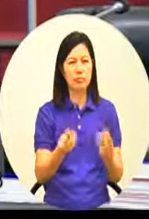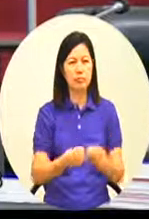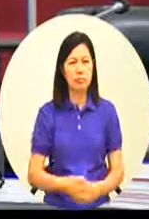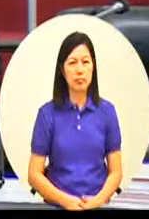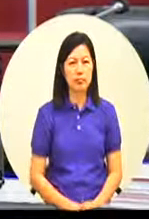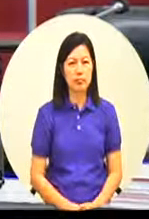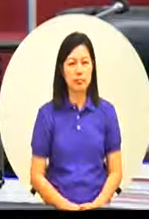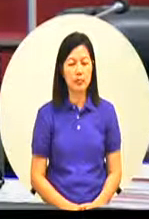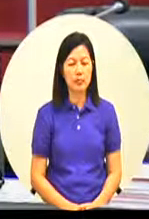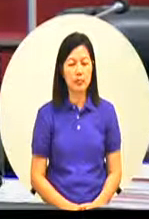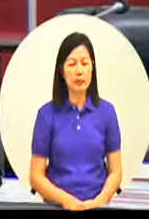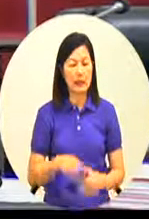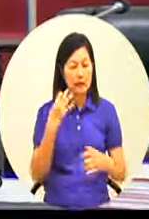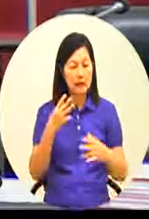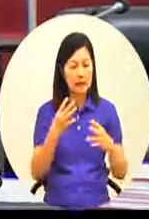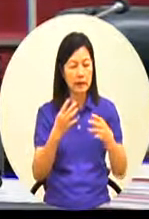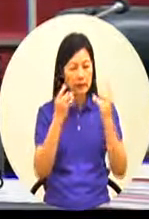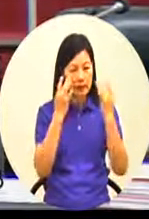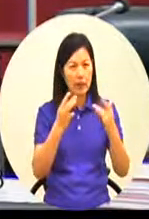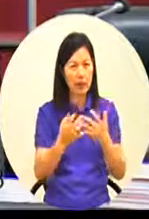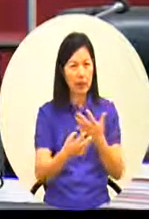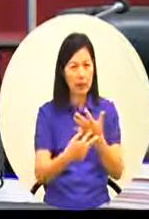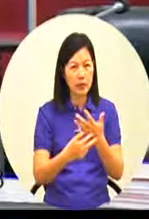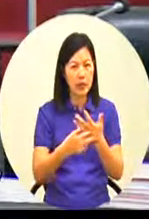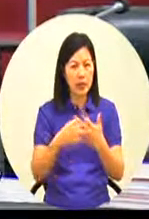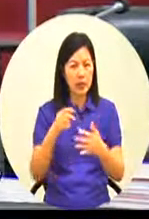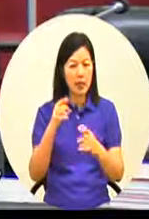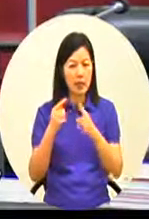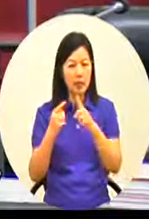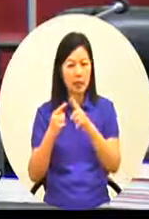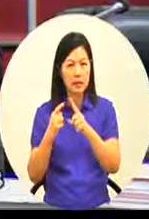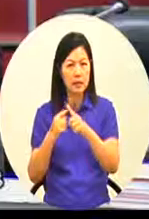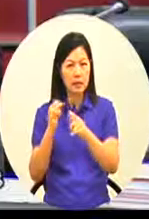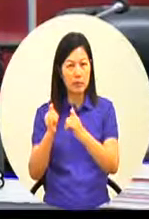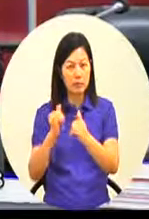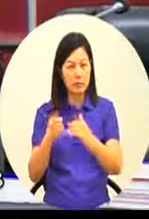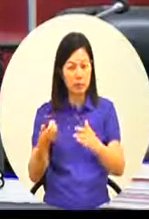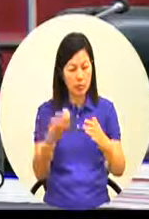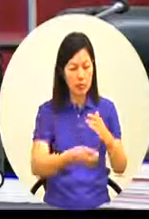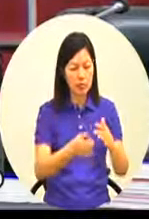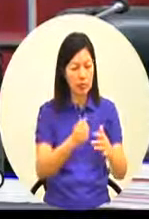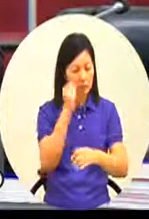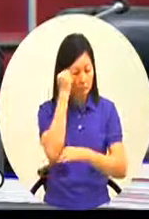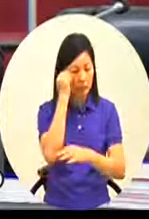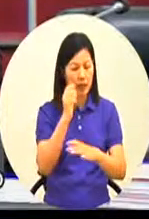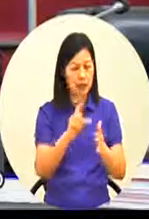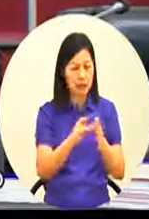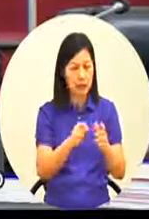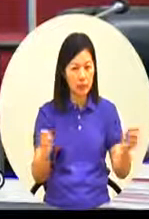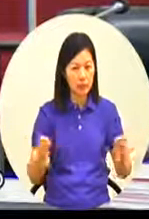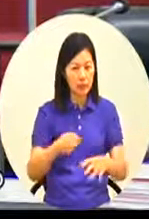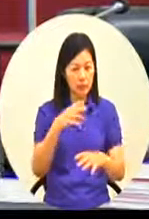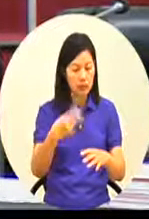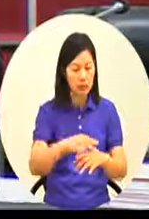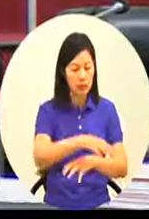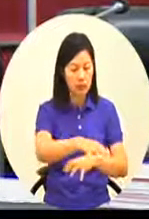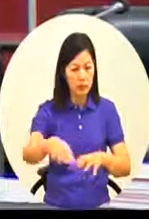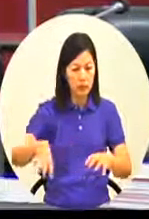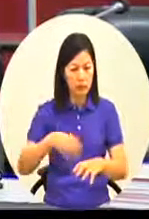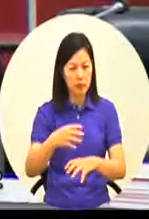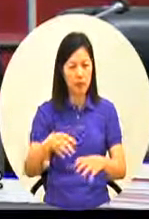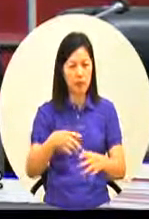滞留的这个情况已经比红毛港 的时间还要更久了，而且这边的环境其实是真的不是很